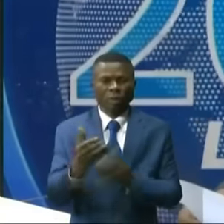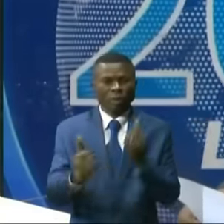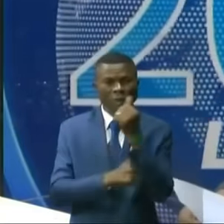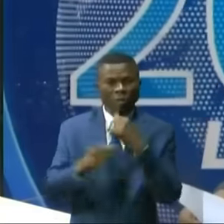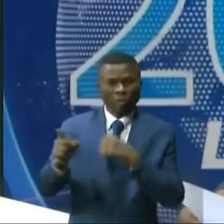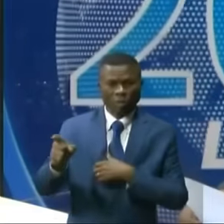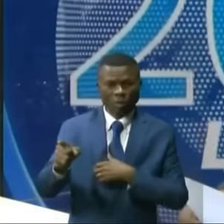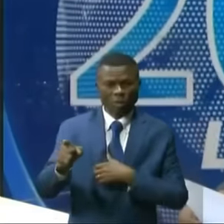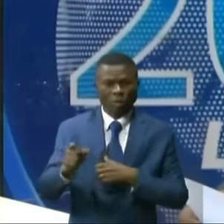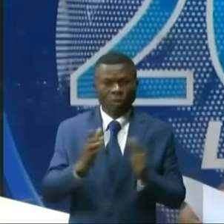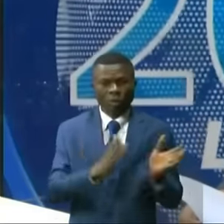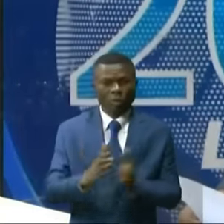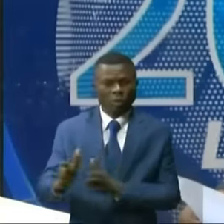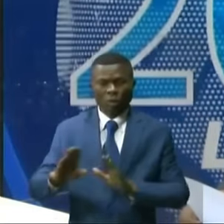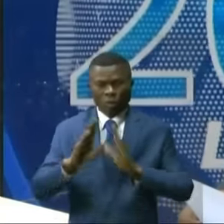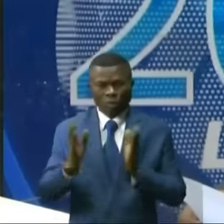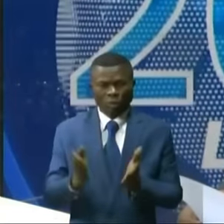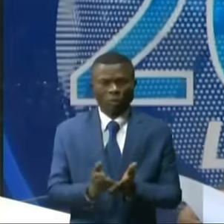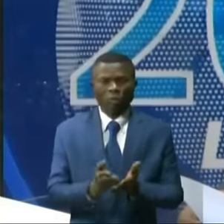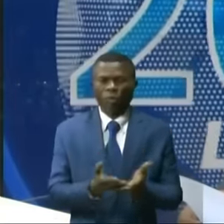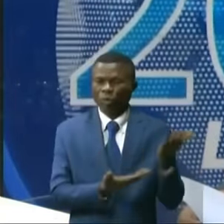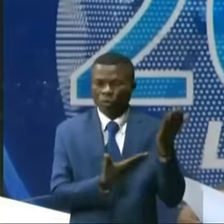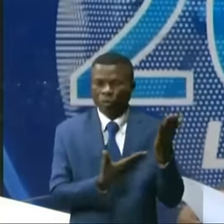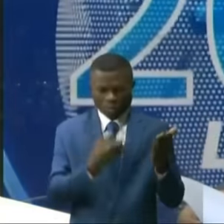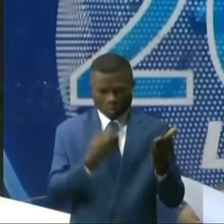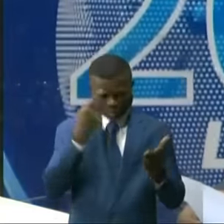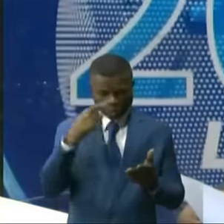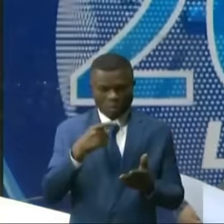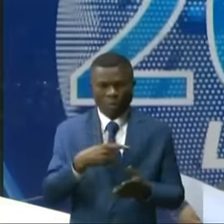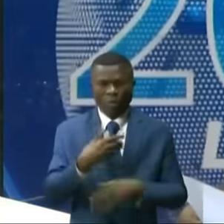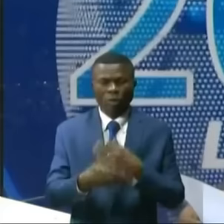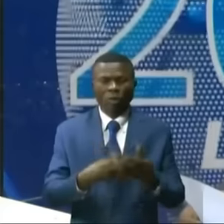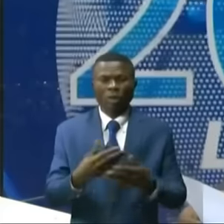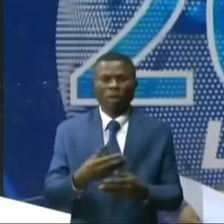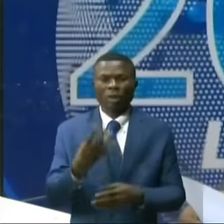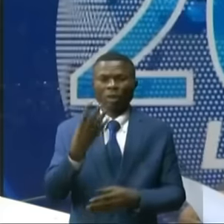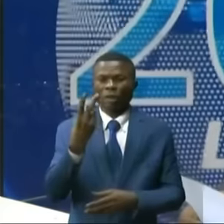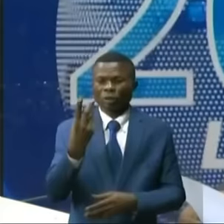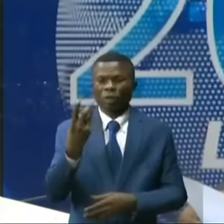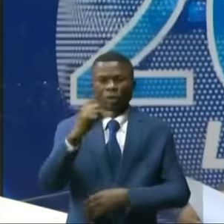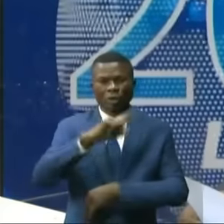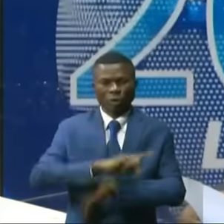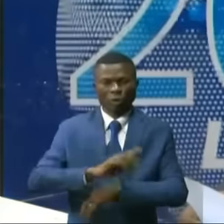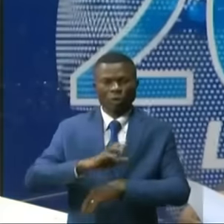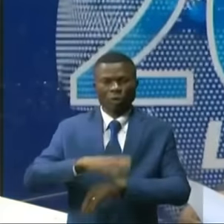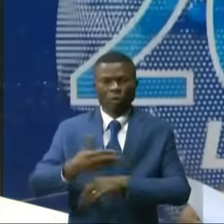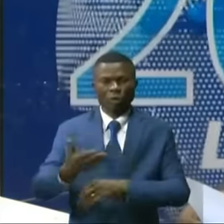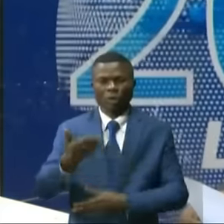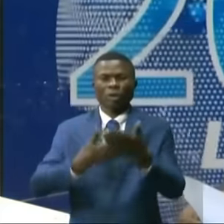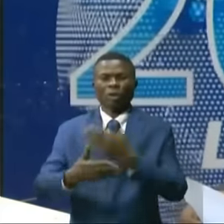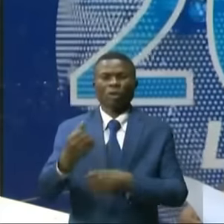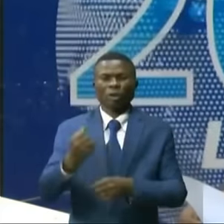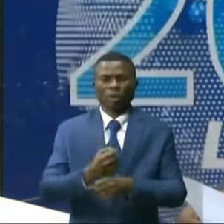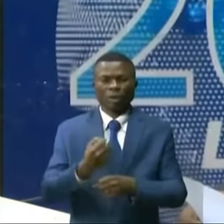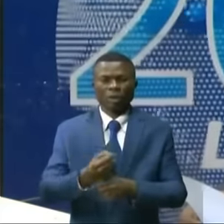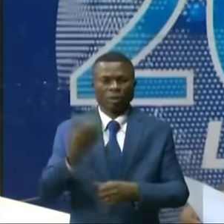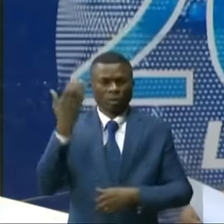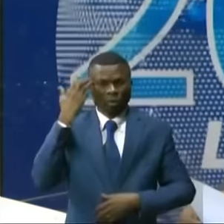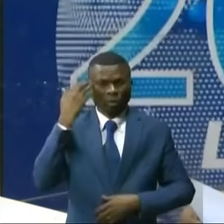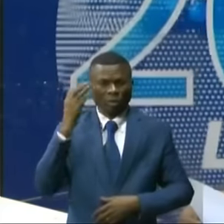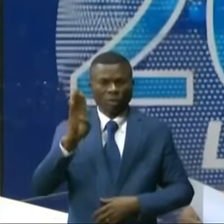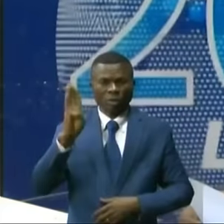prendre toutes les dispositions utiles pour procéder en dant 48 he à la passation de service avec Monsieur